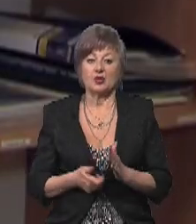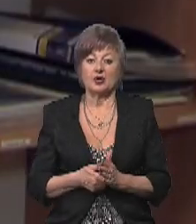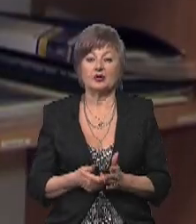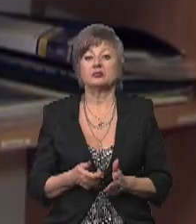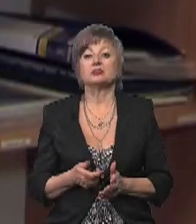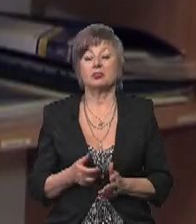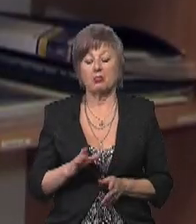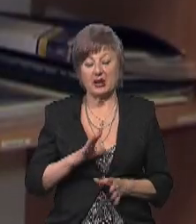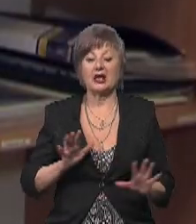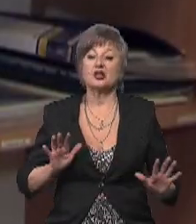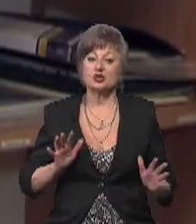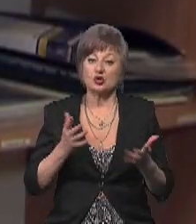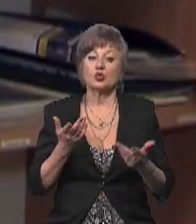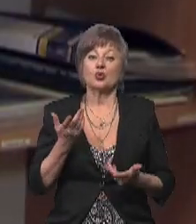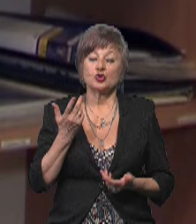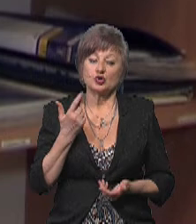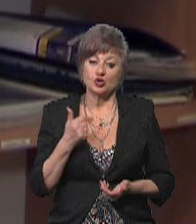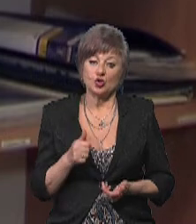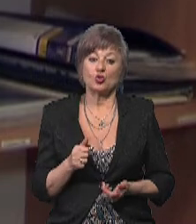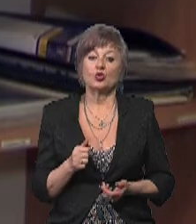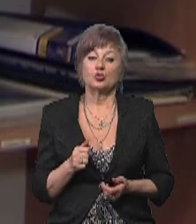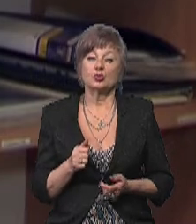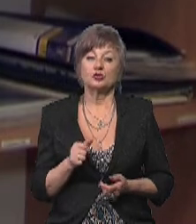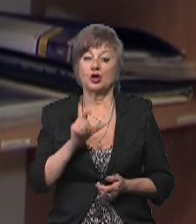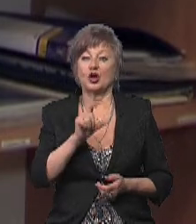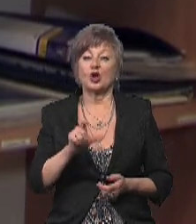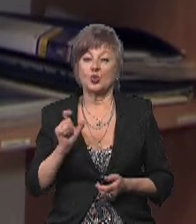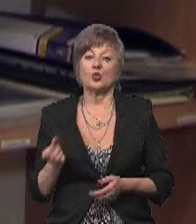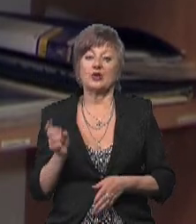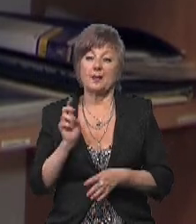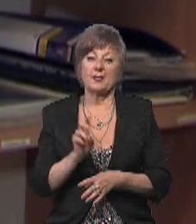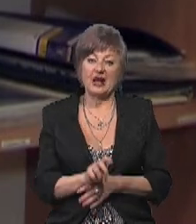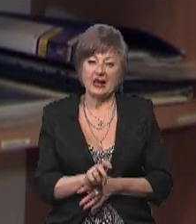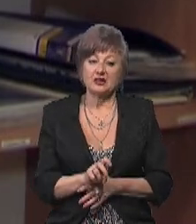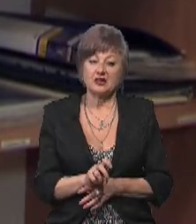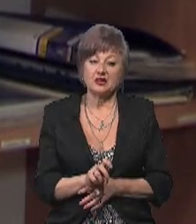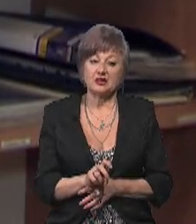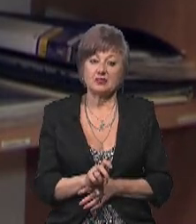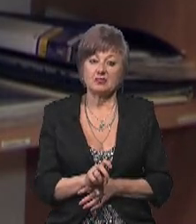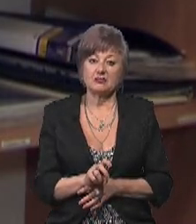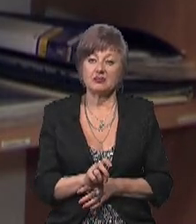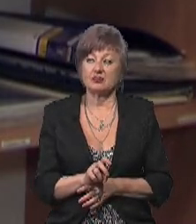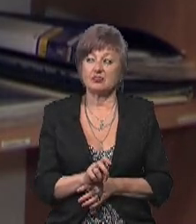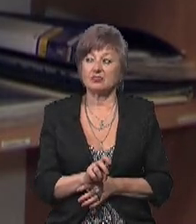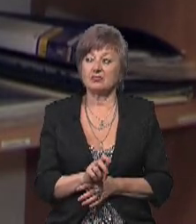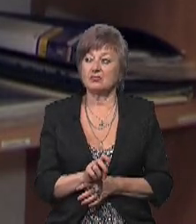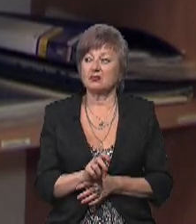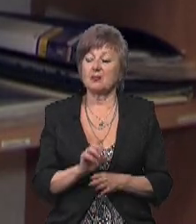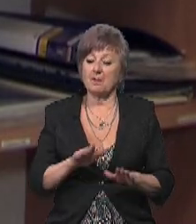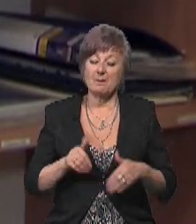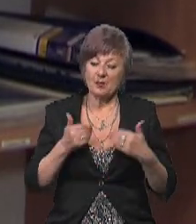коли люди приходили як пенсійний фонд,